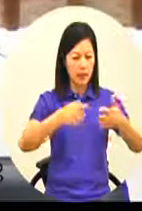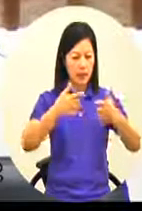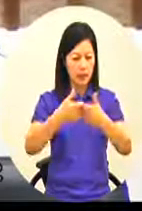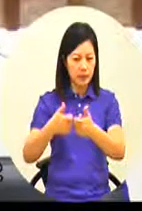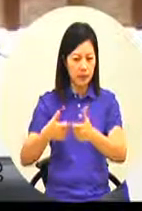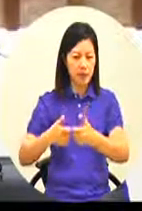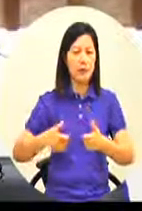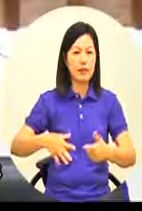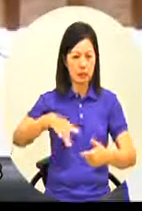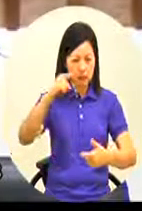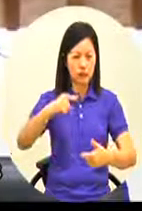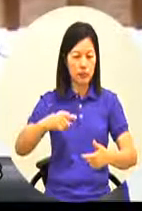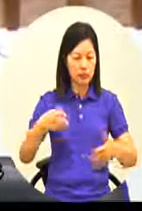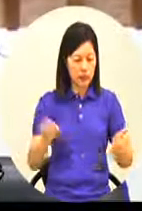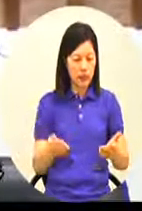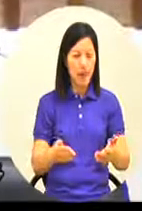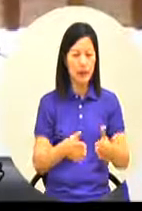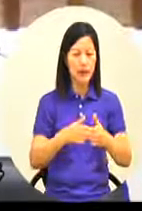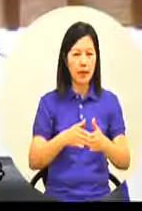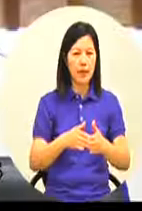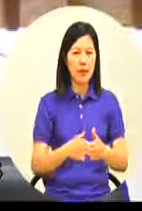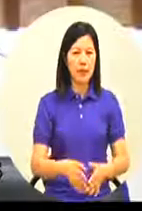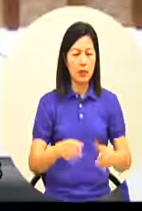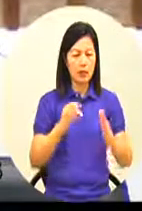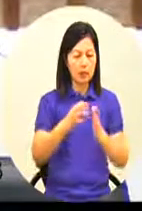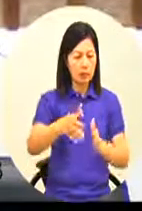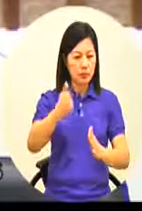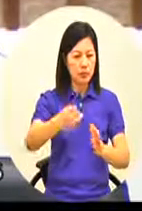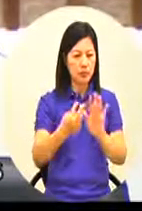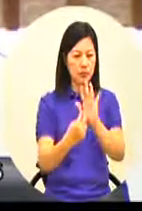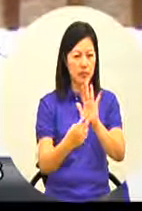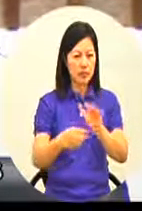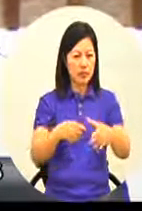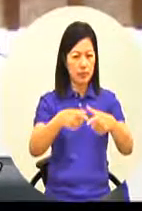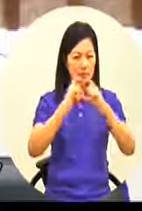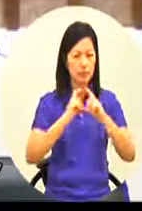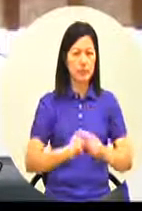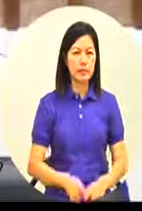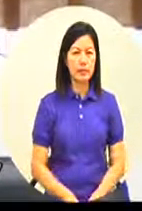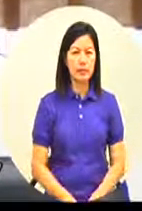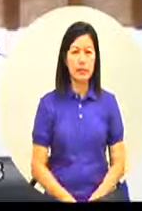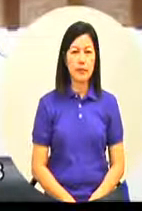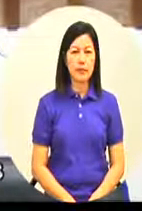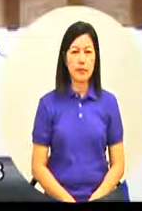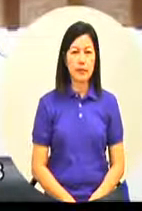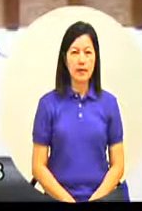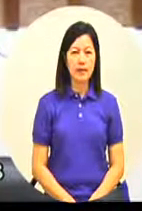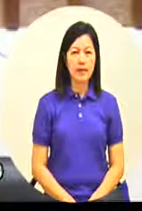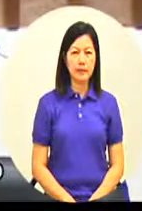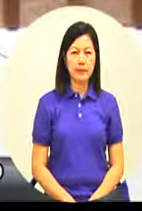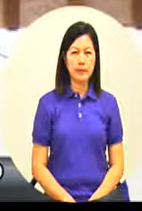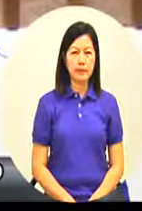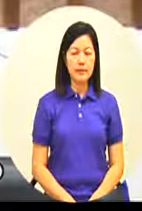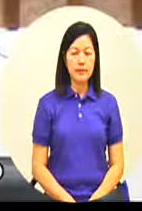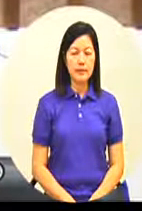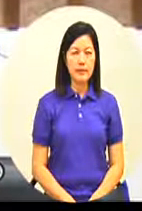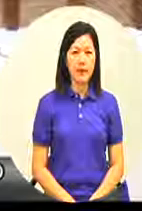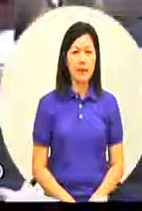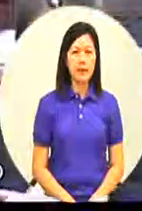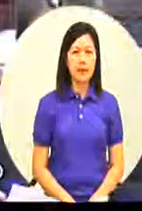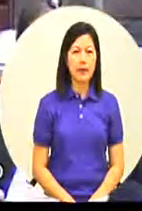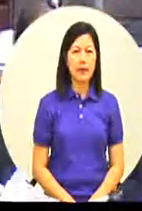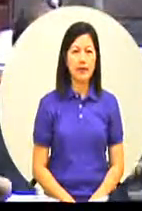的。阿呢，局长来，请你答报，你要安那做？ 请局长答复。 谢谢主席，谢